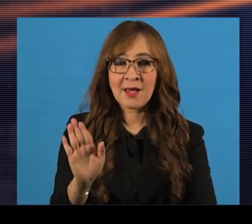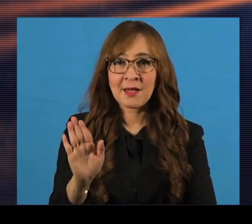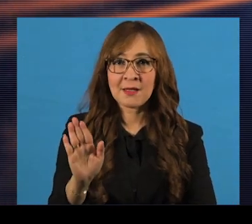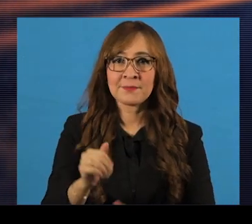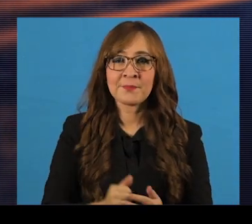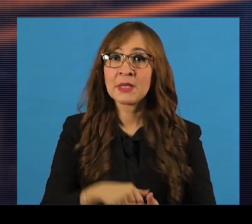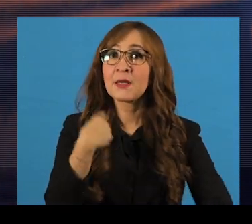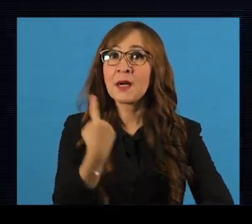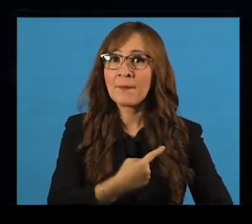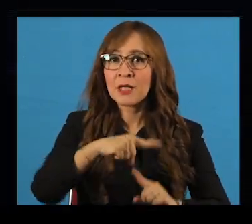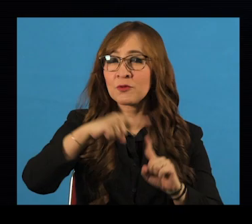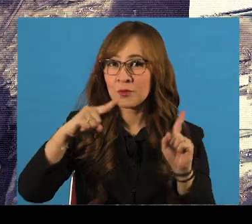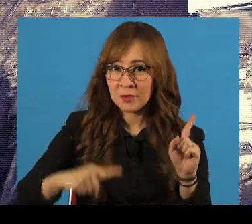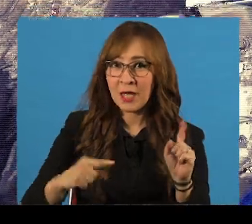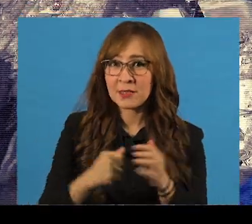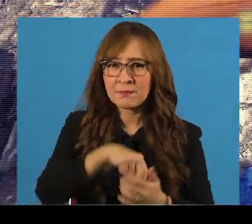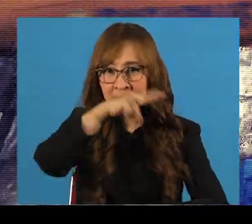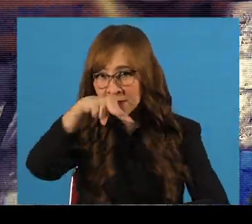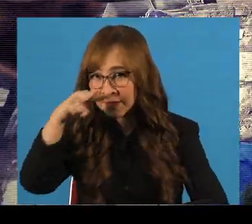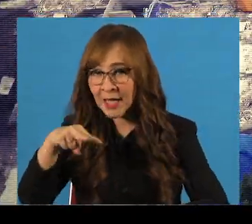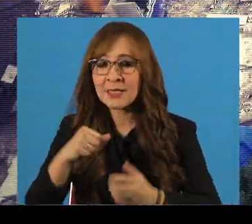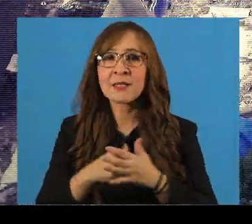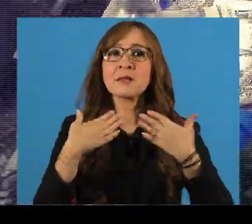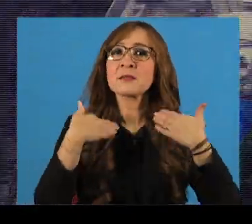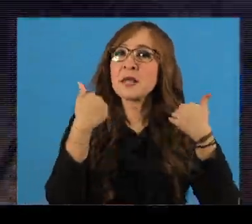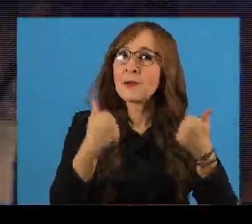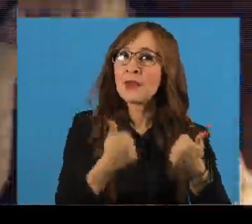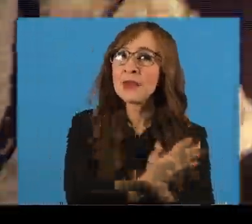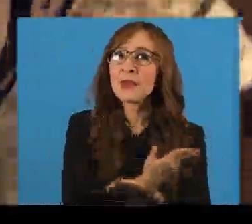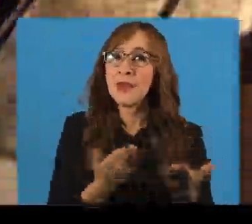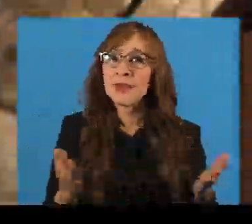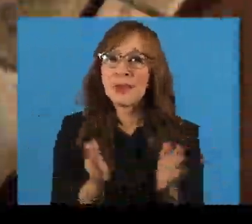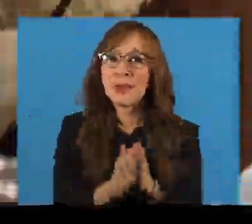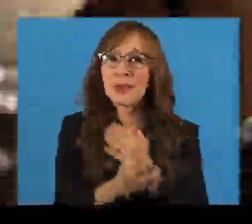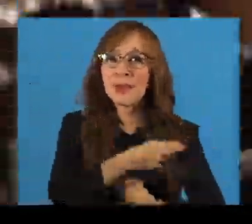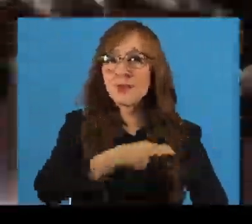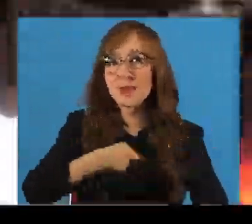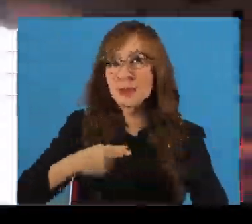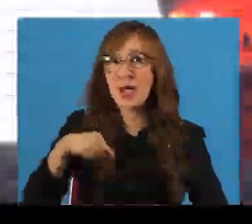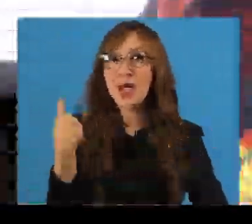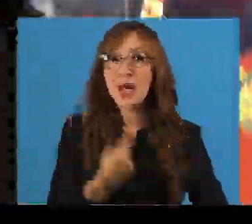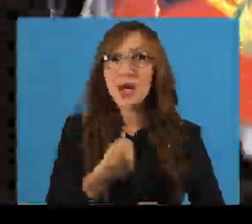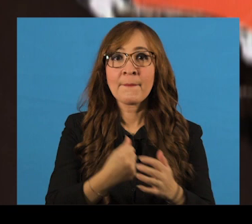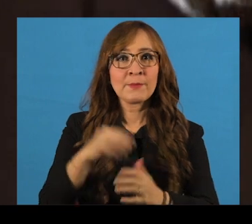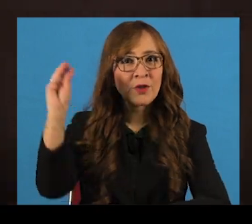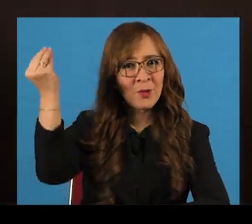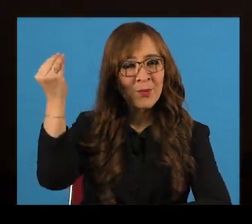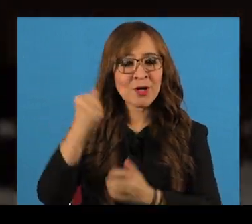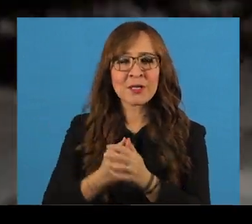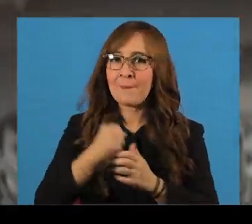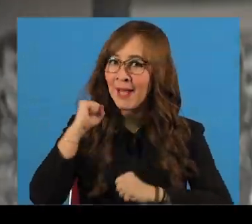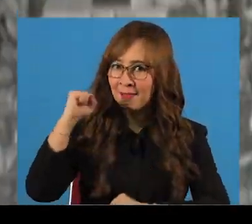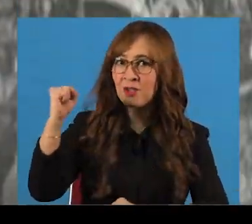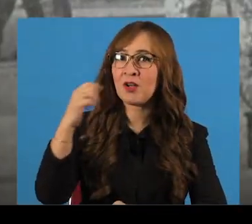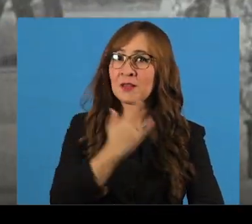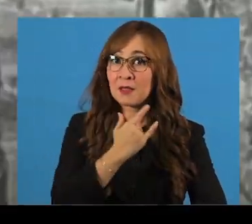masa yang akan datang. Kami bertugas mencari dan menyelamatkan untuk Anda dan Indonesia. Kami